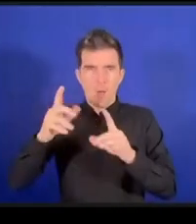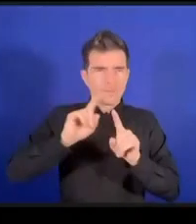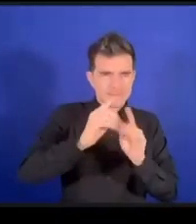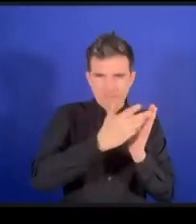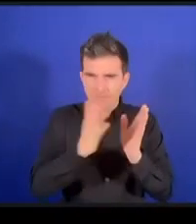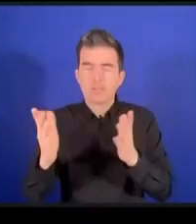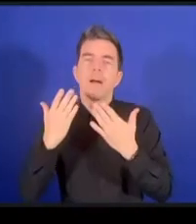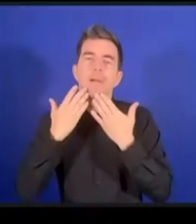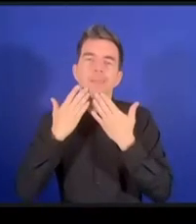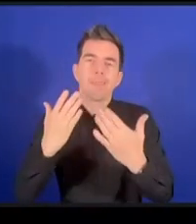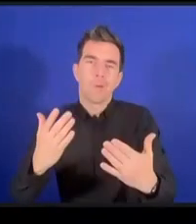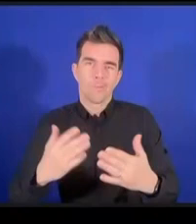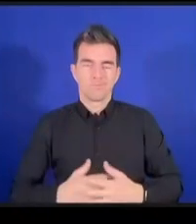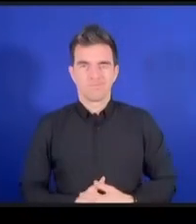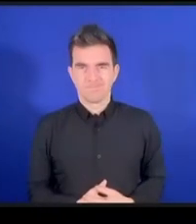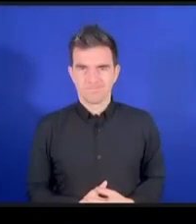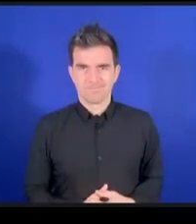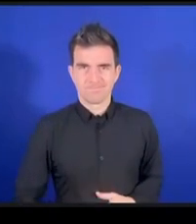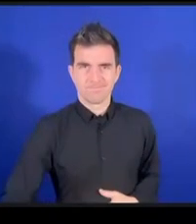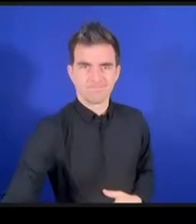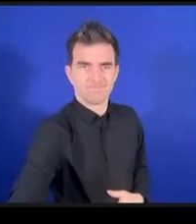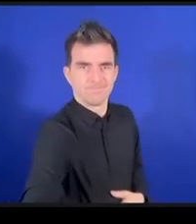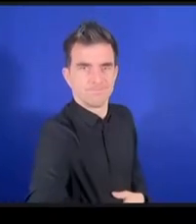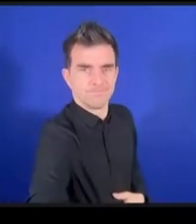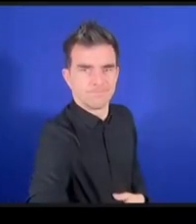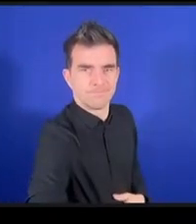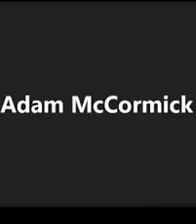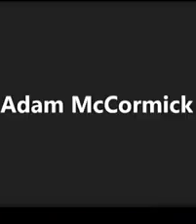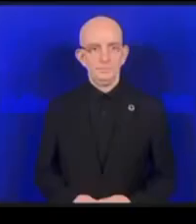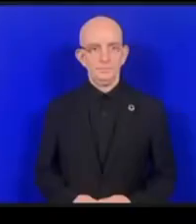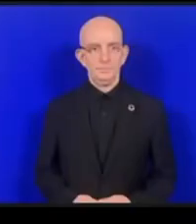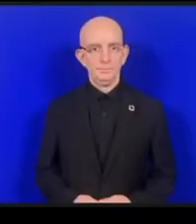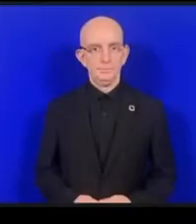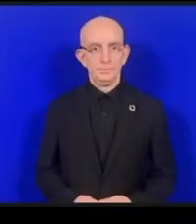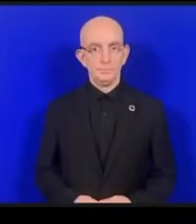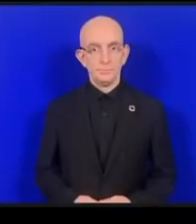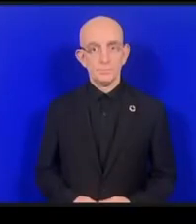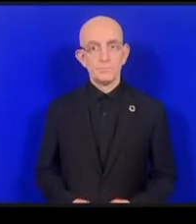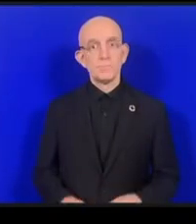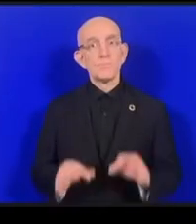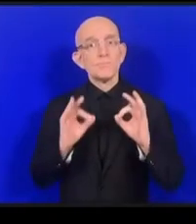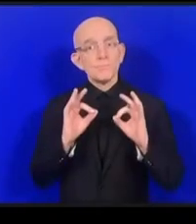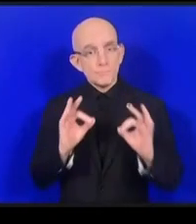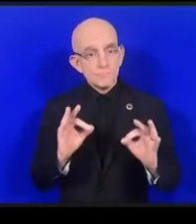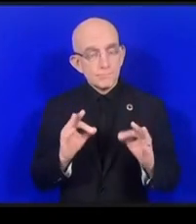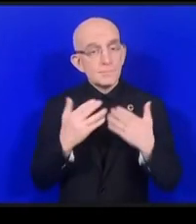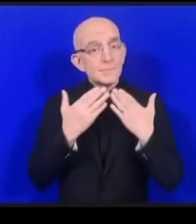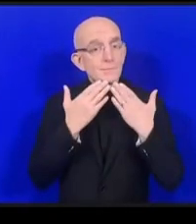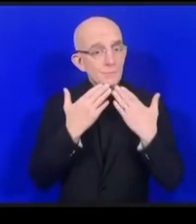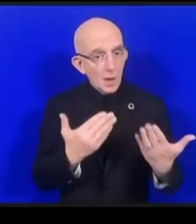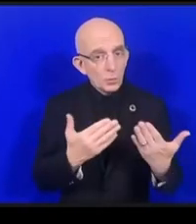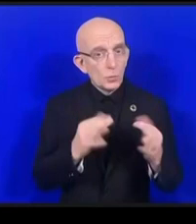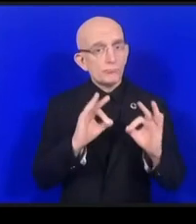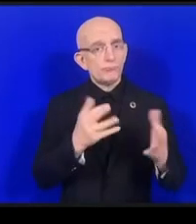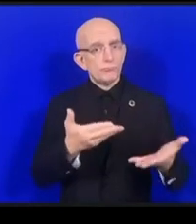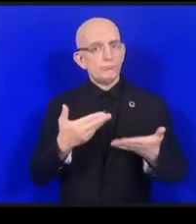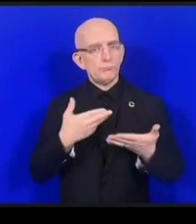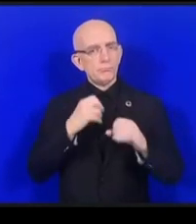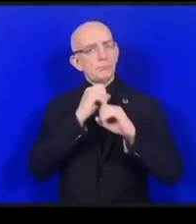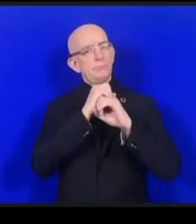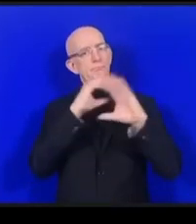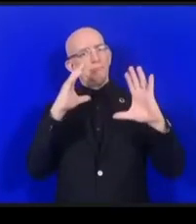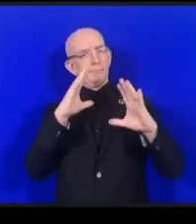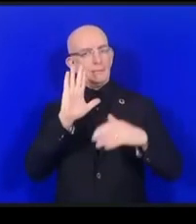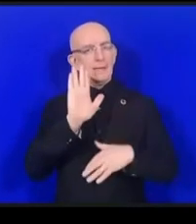Спасибо Алехандра за то что представили нам тему работы динамичной коалиции